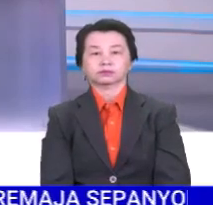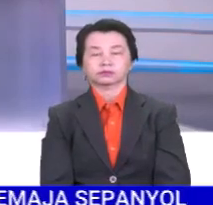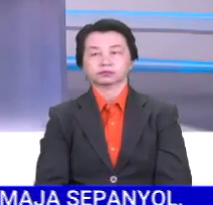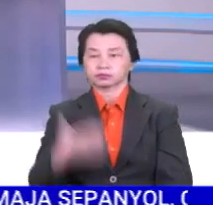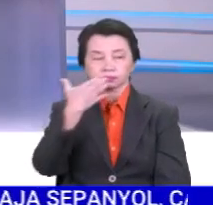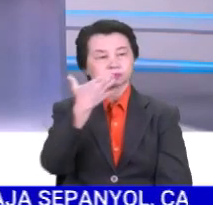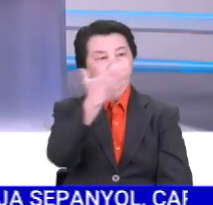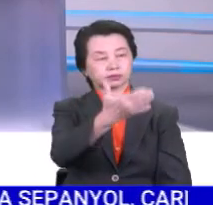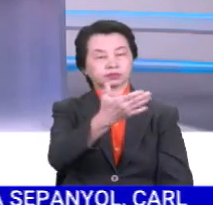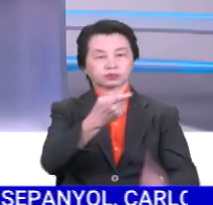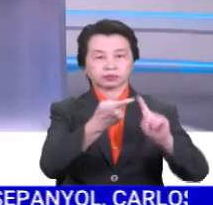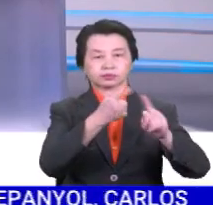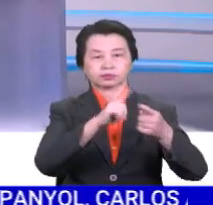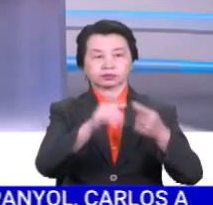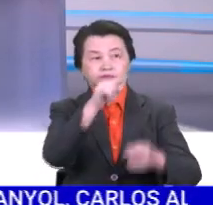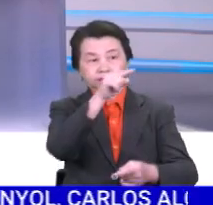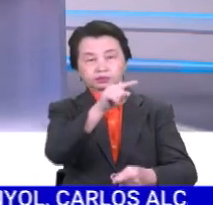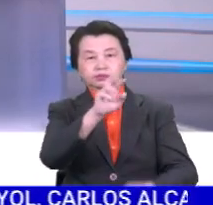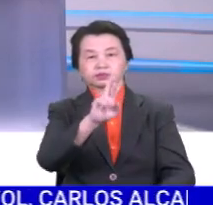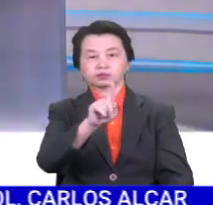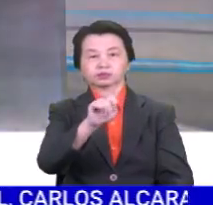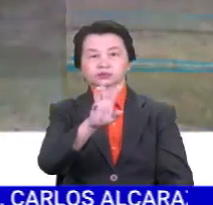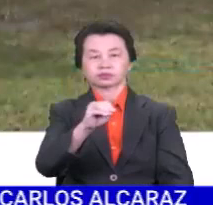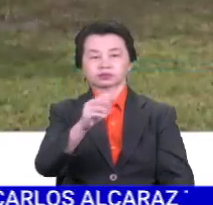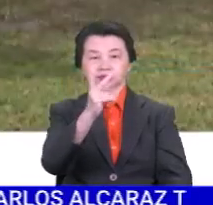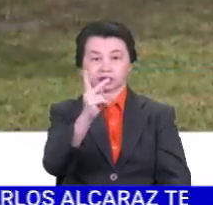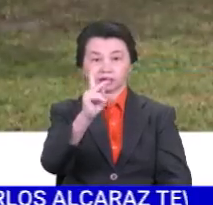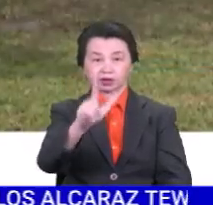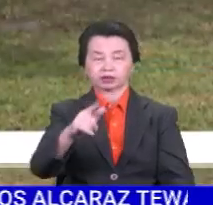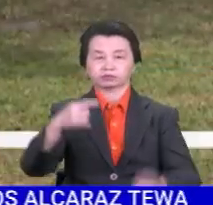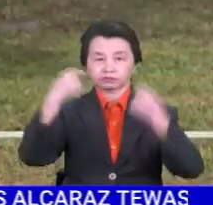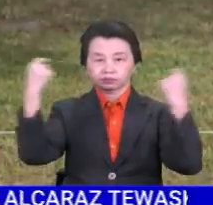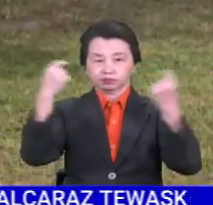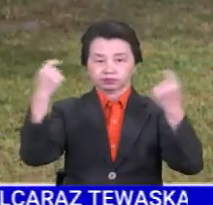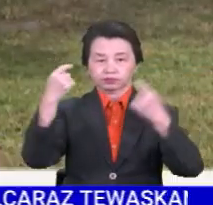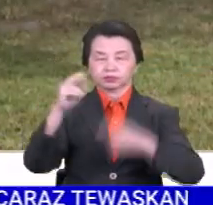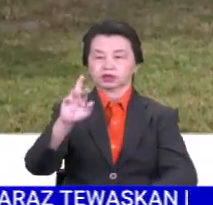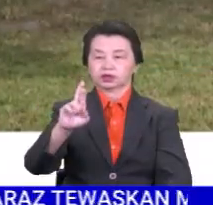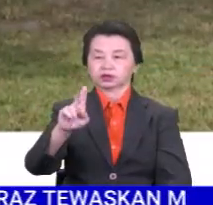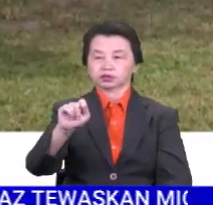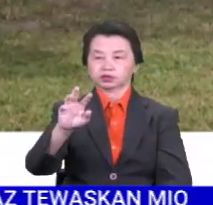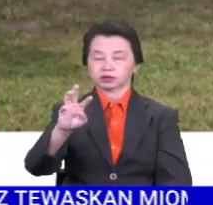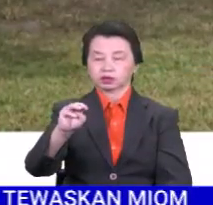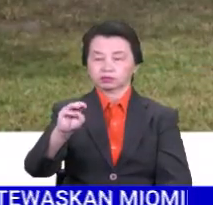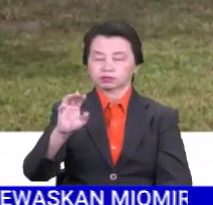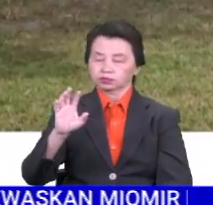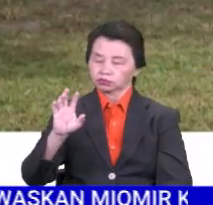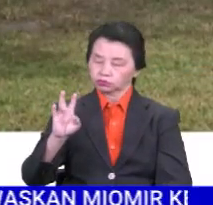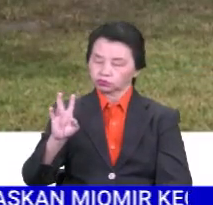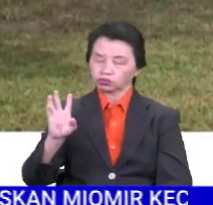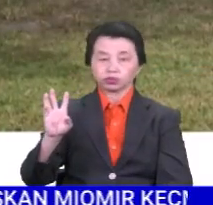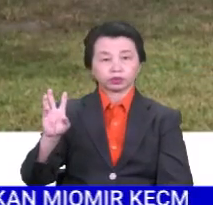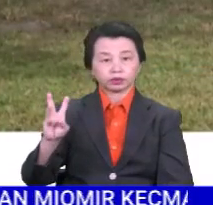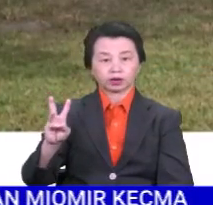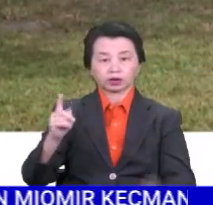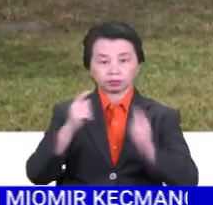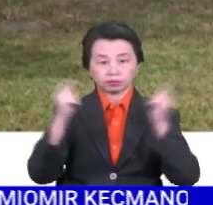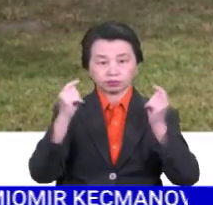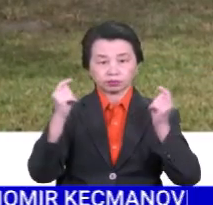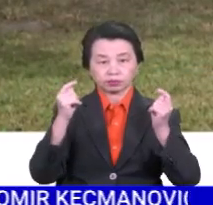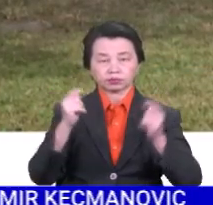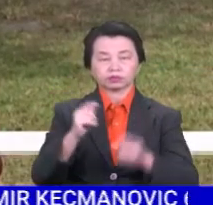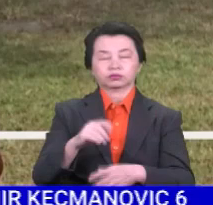Terima kasih rakan di Angkasa Puri. Sempena sambutan Hari RTM ke-76, sambutan di Mutiara